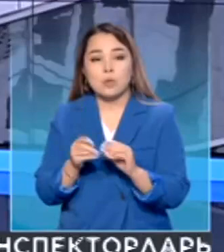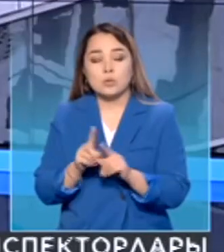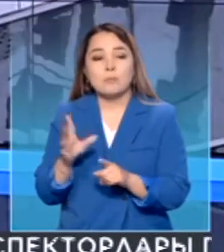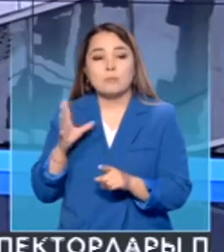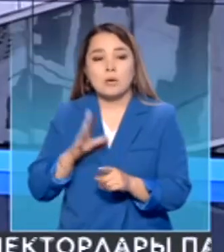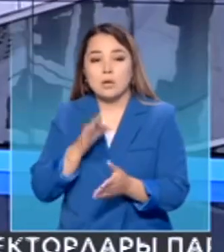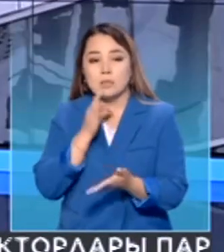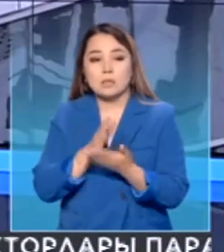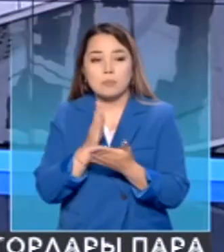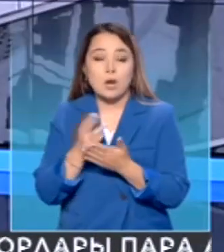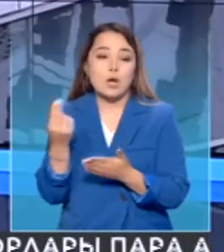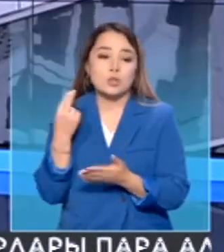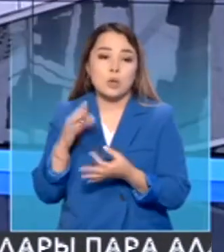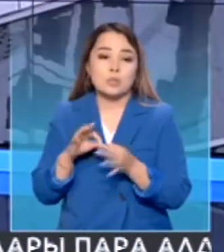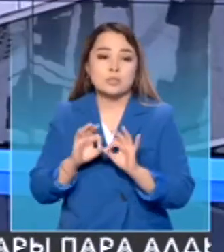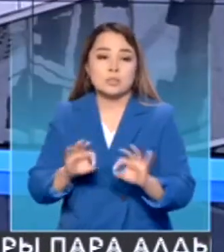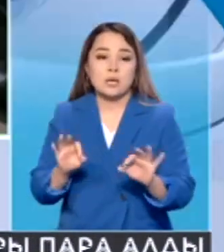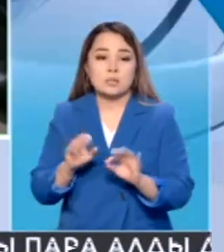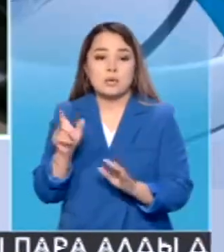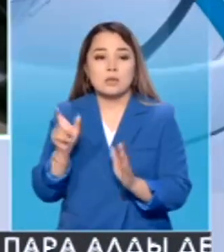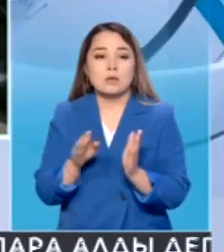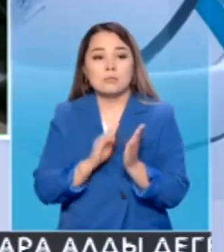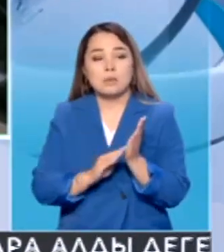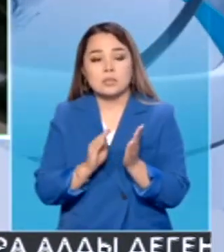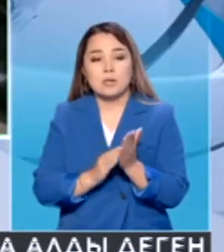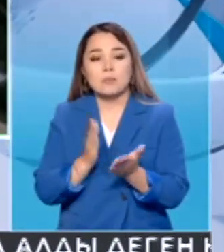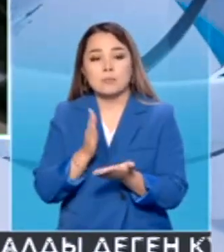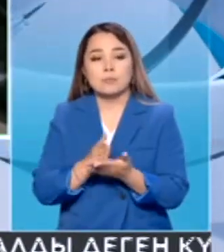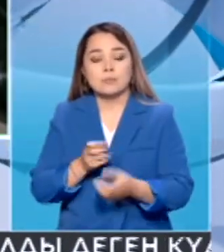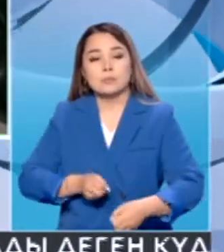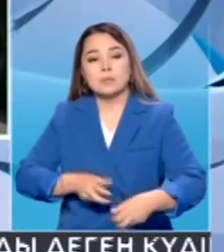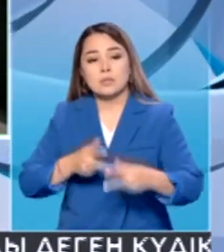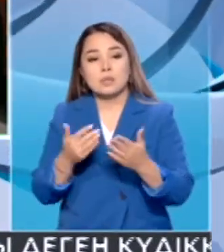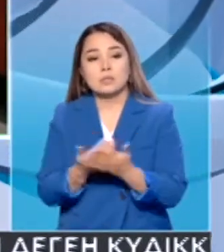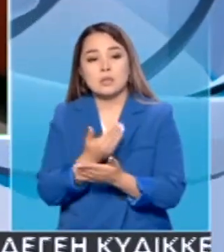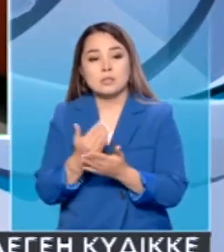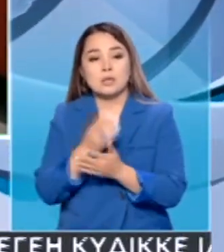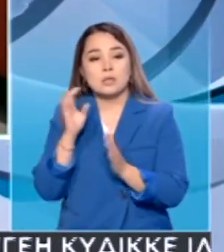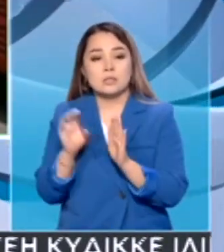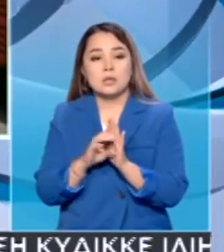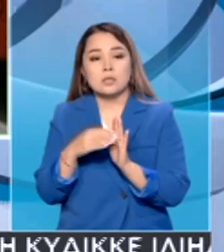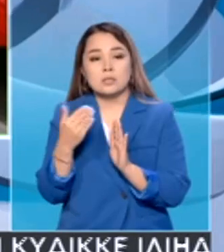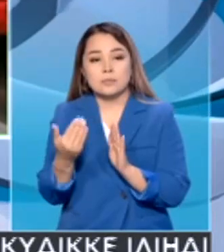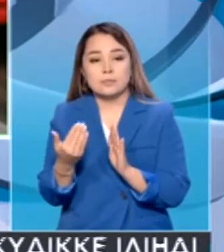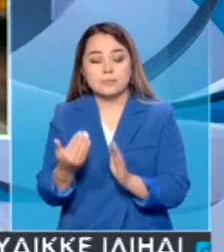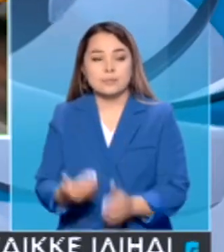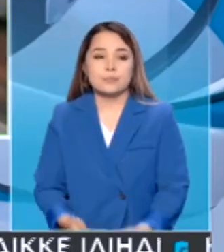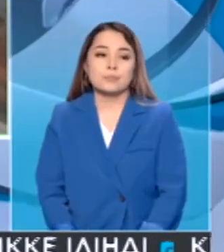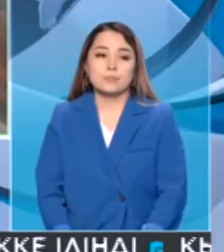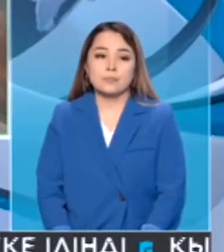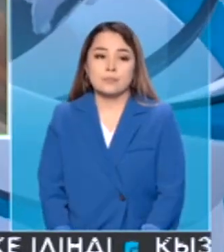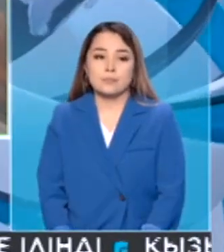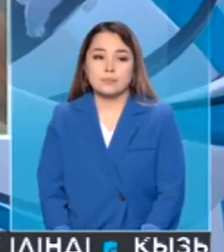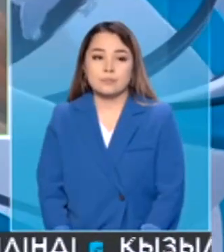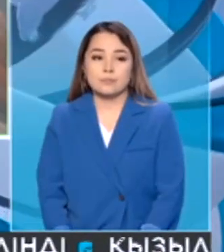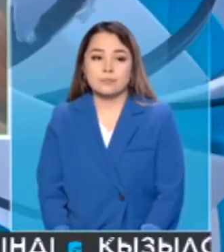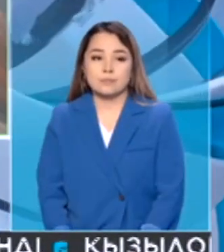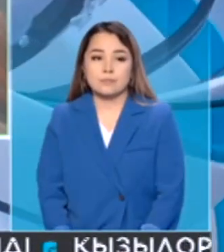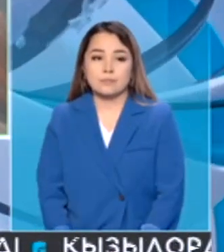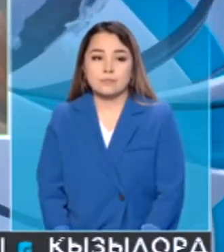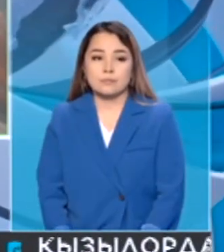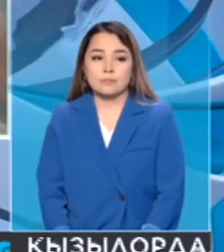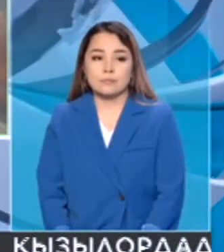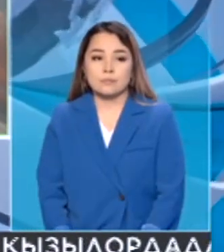болды. Лондоннан тілшіміз Марина Бекенова байланысқа шығуға дайын. Марина, сіз эфирдесіз.